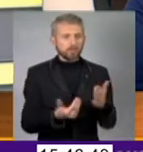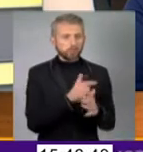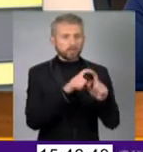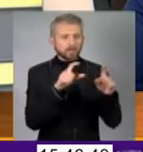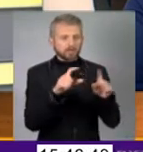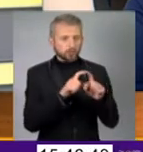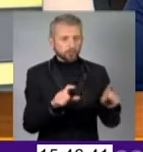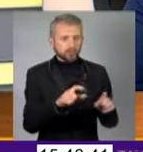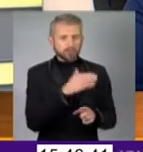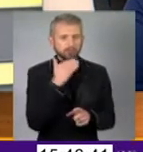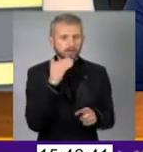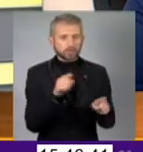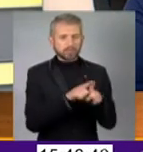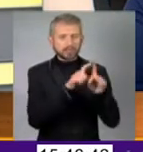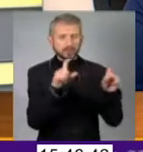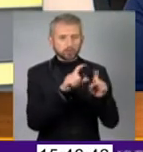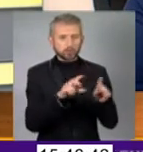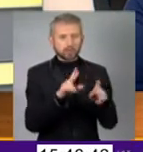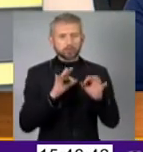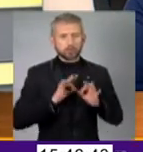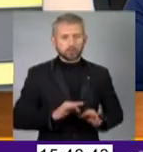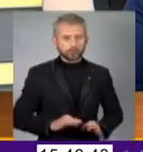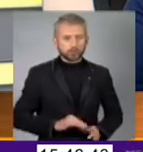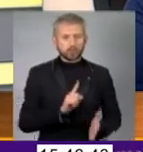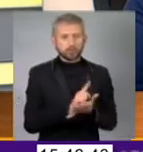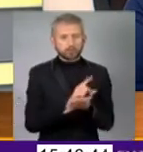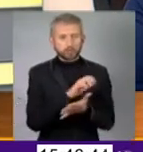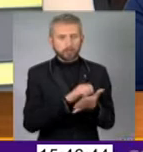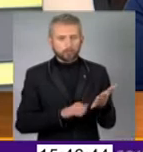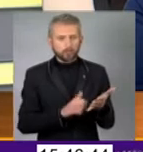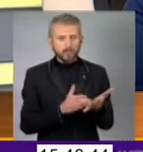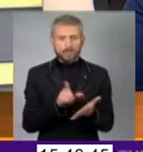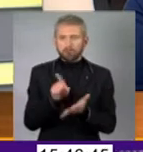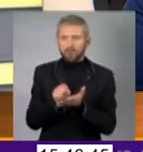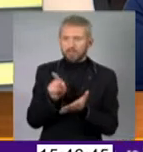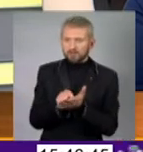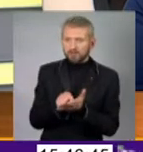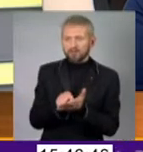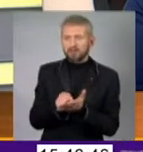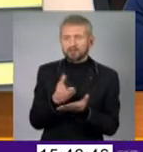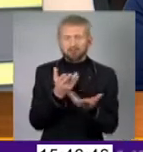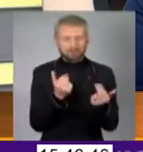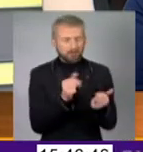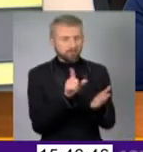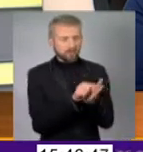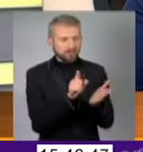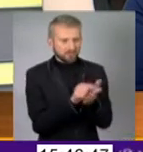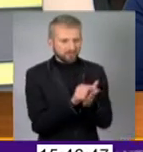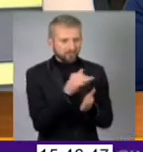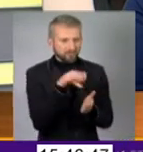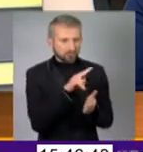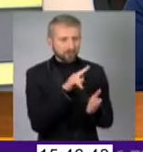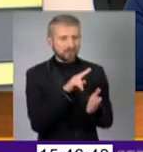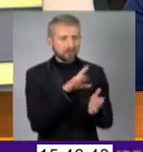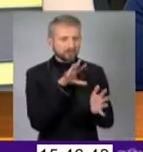інституції, і багато таких інституцій, як то прокуратура, податкова, пенсійні фонди, пенсійні фонди, вони якраз з'являлися